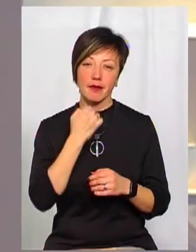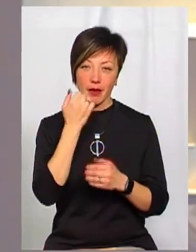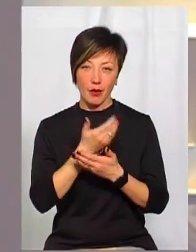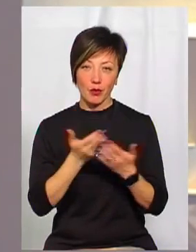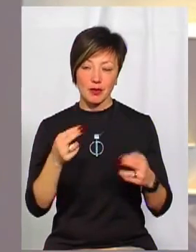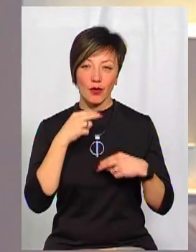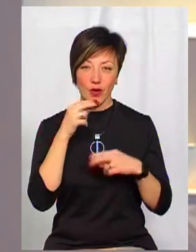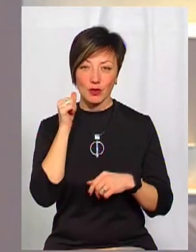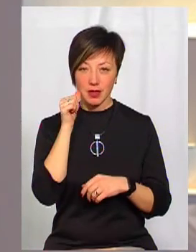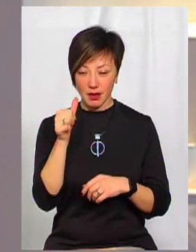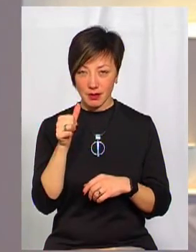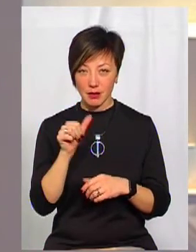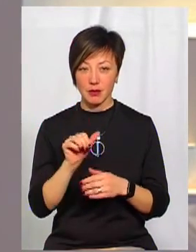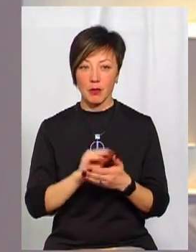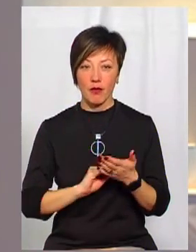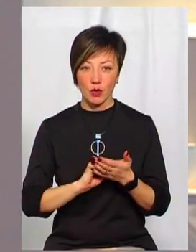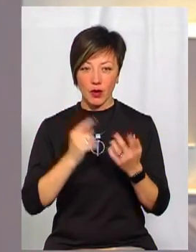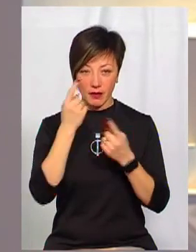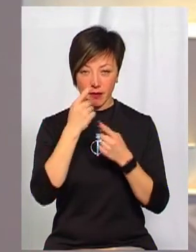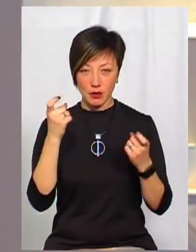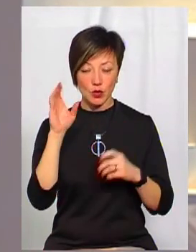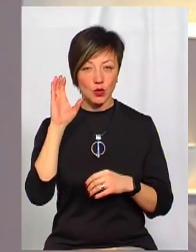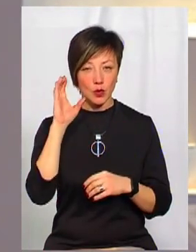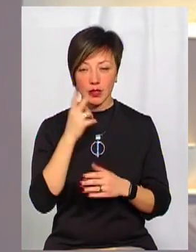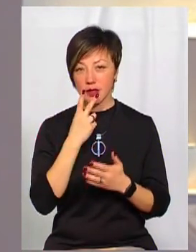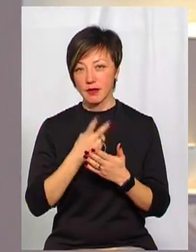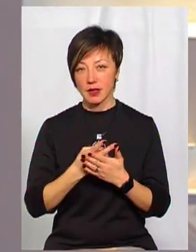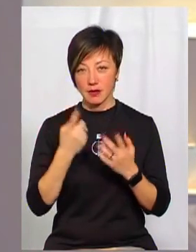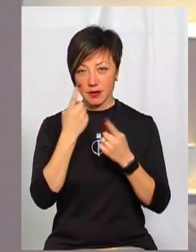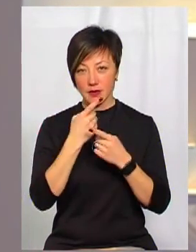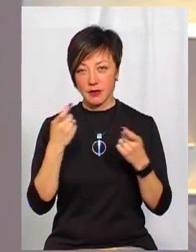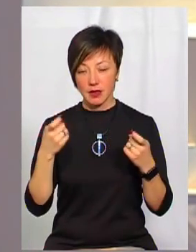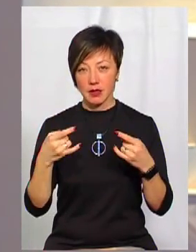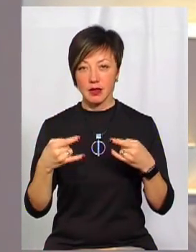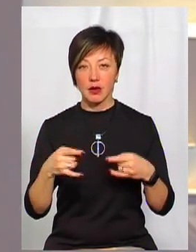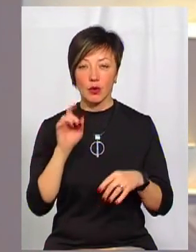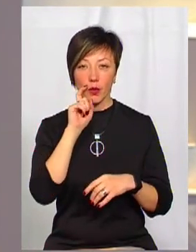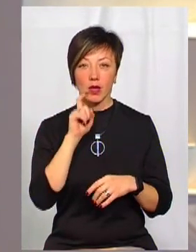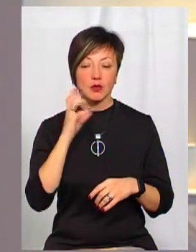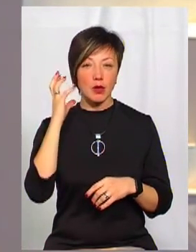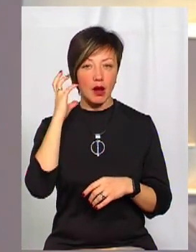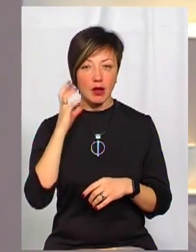увагу. Завтра повтор нашого ефіру. Можете слухати і дивитись в ефірі, і слухати на